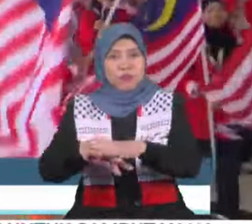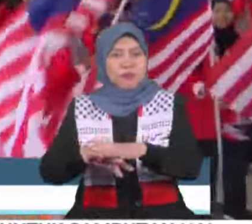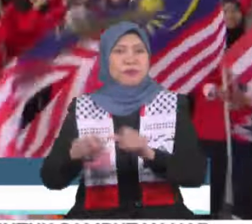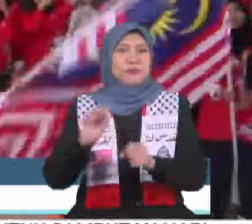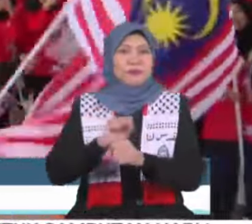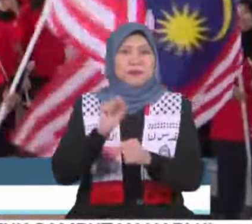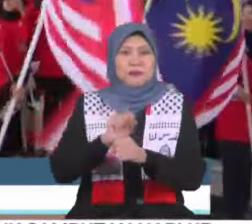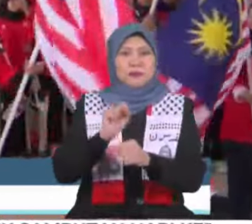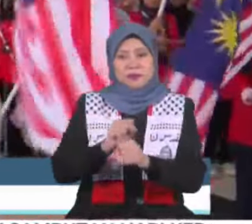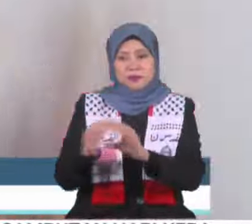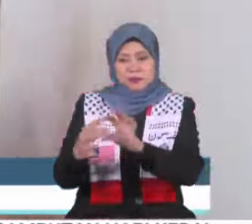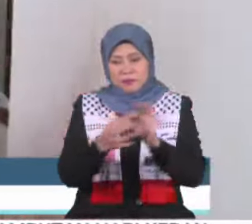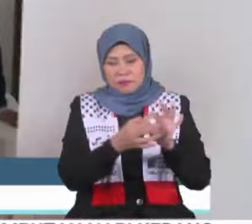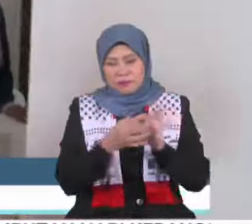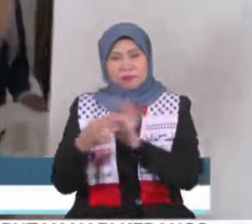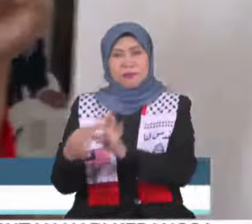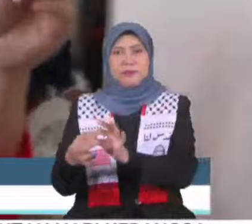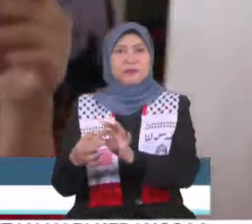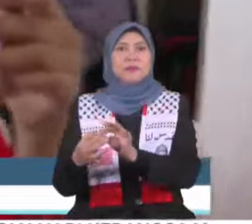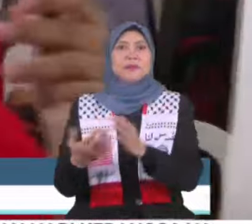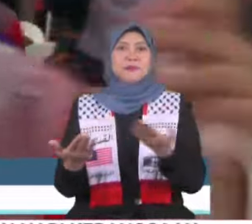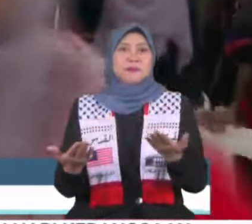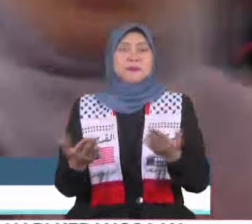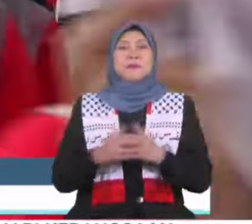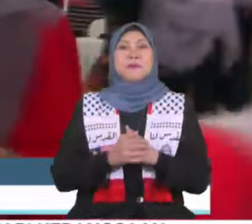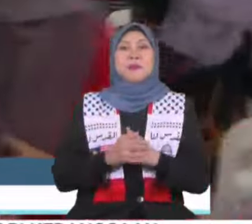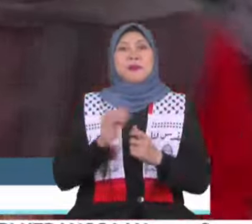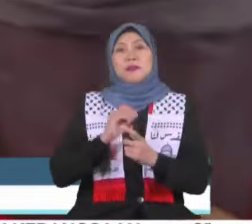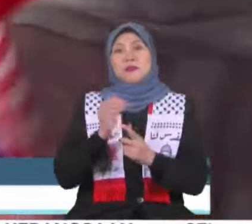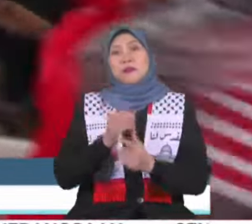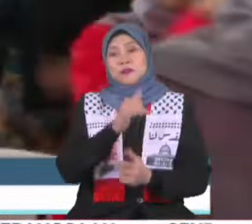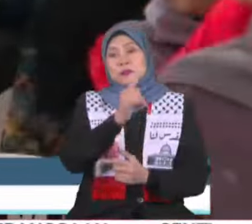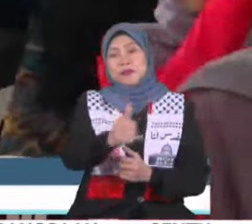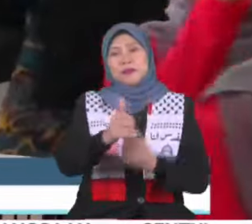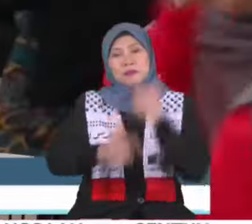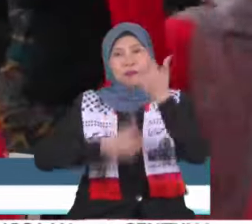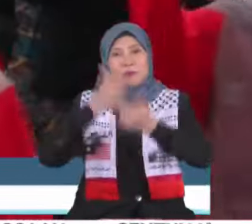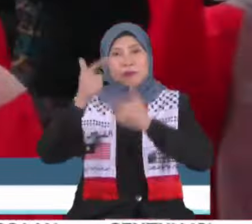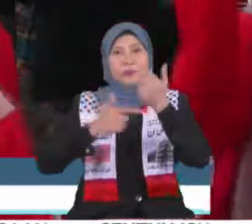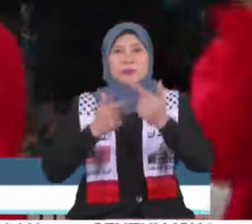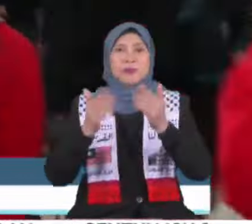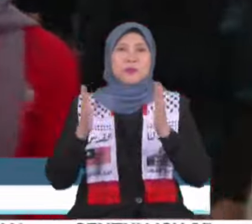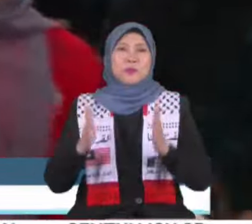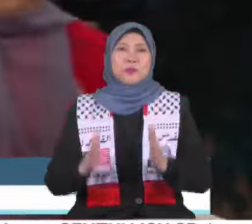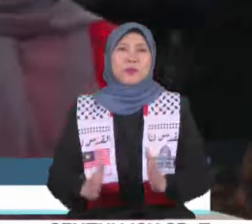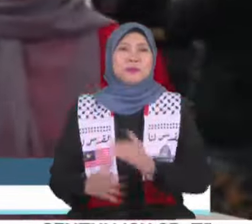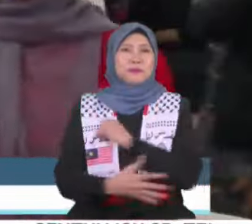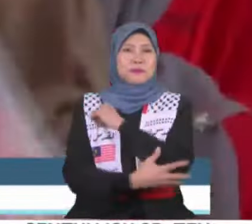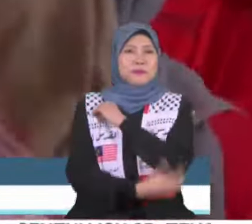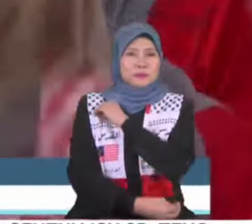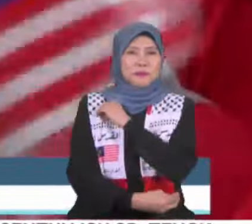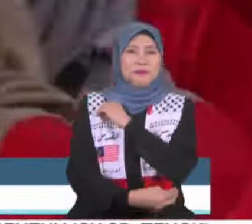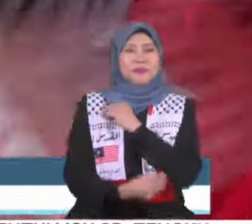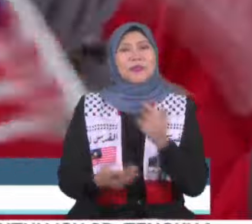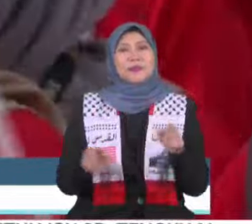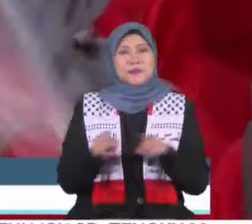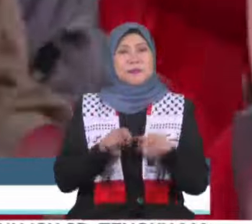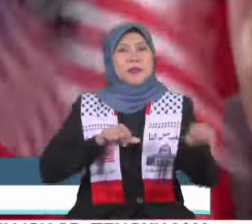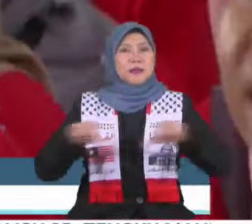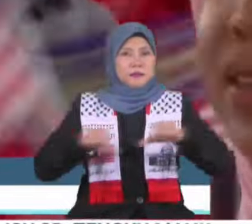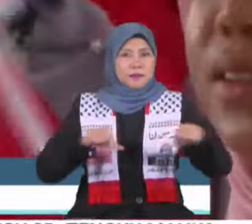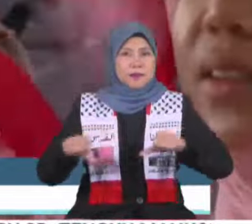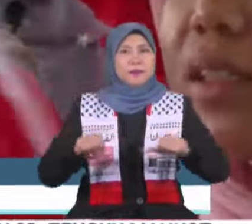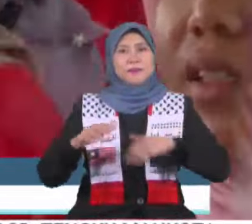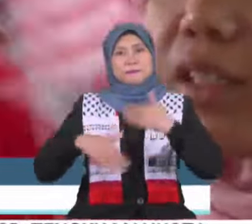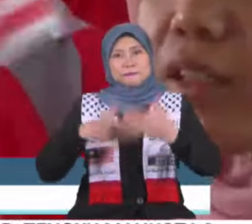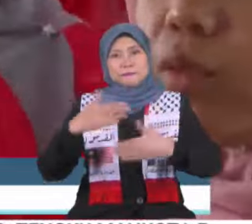bentuk kerja lapangan, pengisian kerohanian mahupun ziarah kasih kepada yang kurang berkemampuan turut diadakan